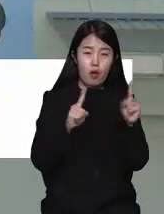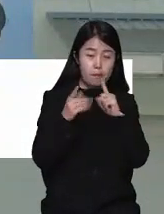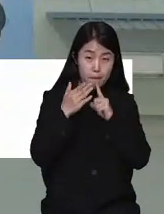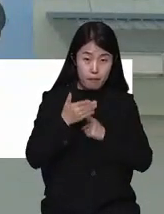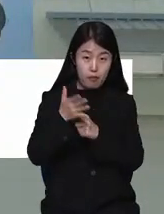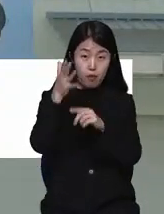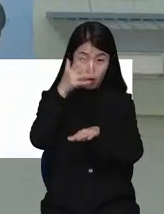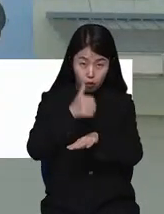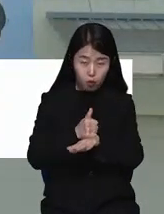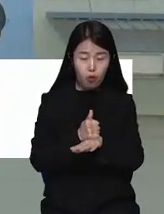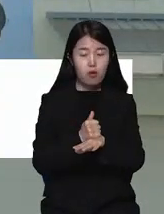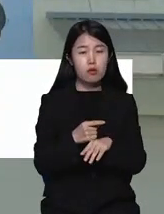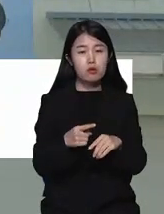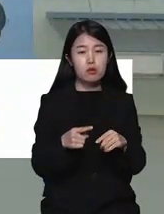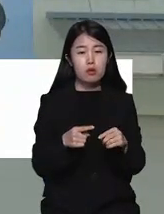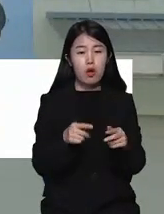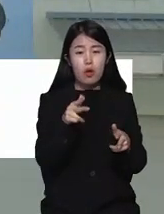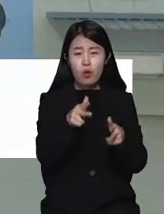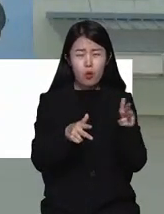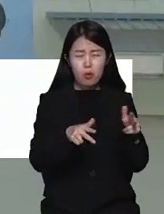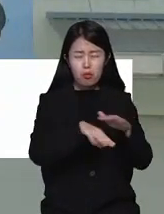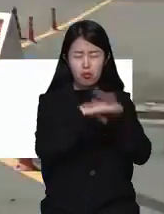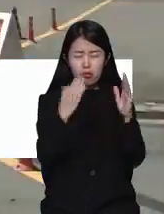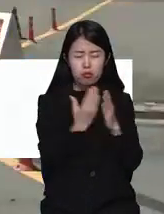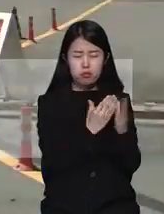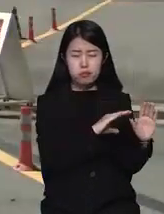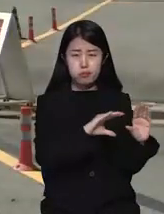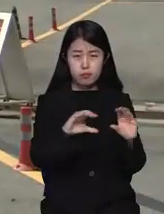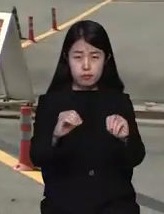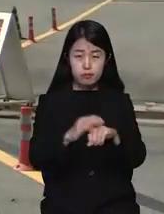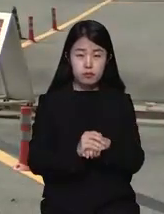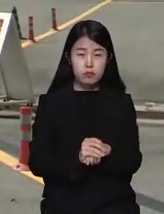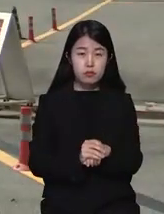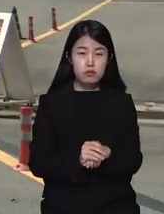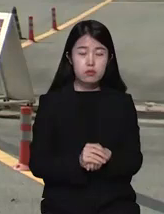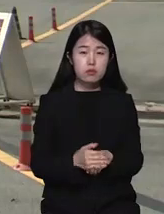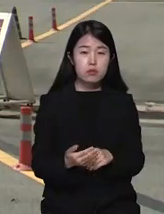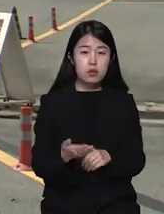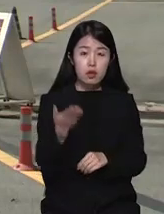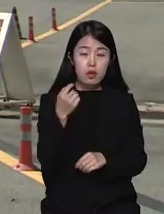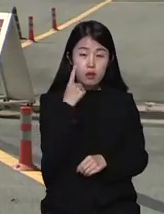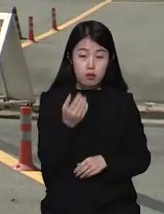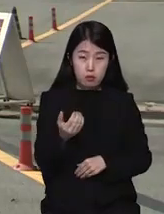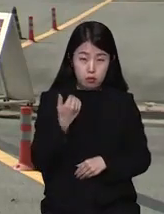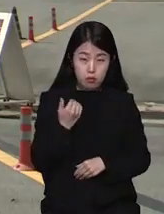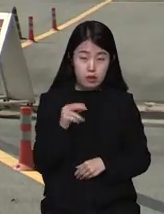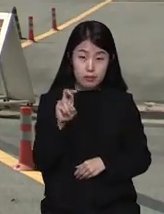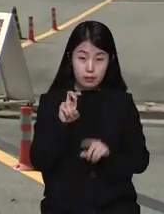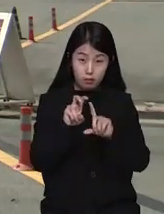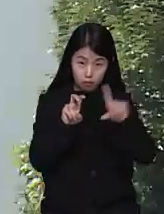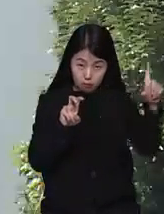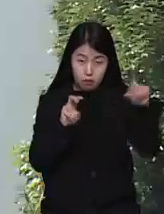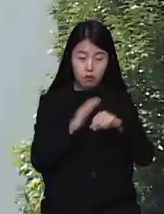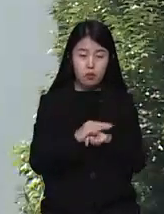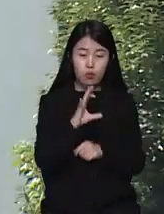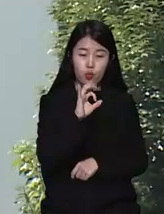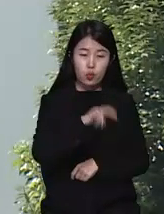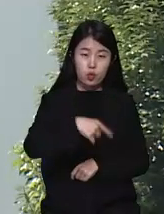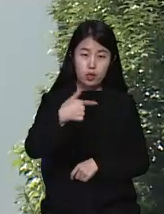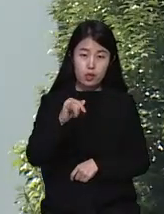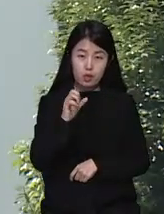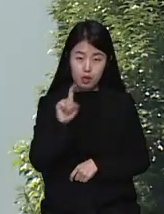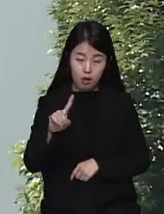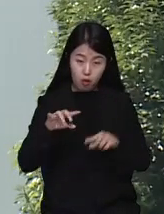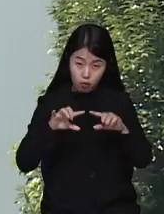가전을 생산하는 공장들이 멈춰섰습니다. 특히 지난달 20일 가장 먼저 법정 관리를 신청한 위니아전자와